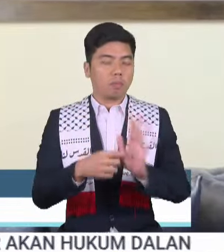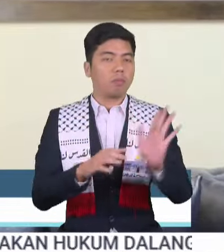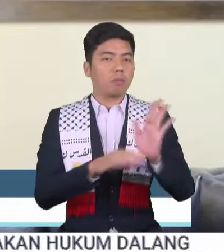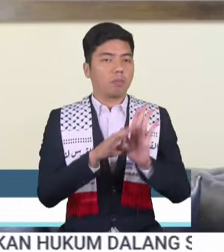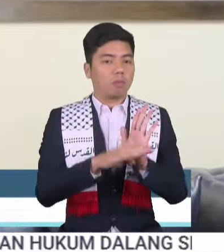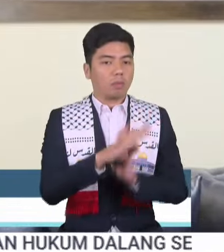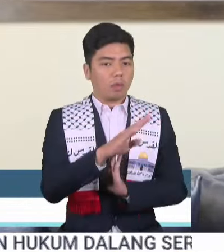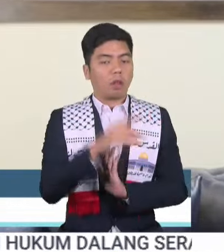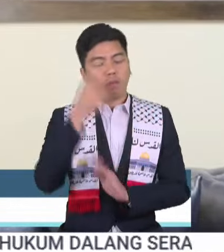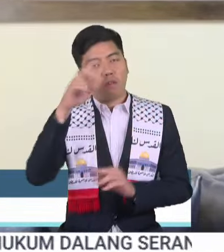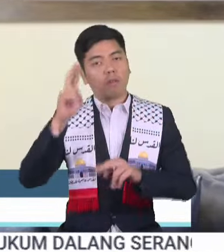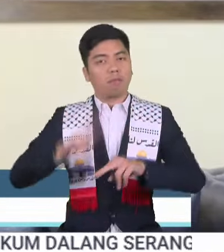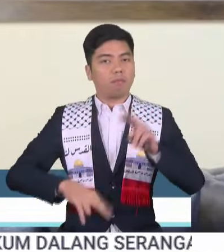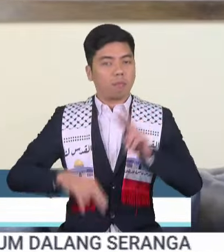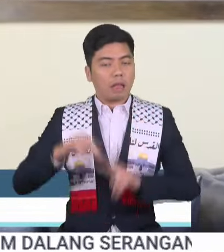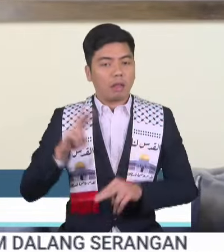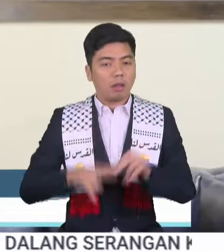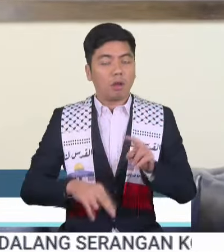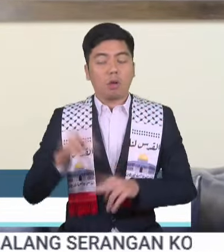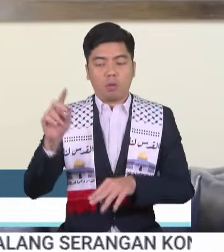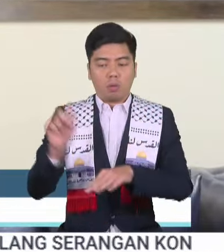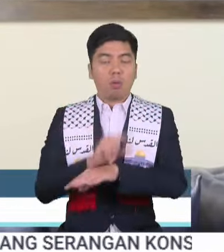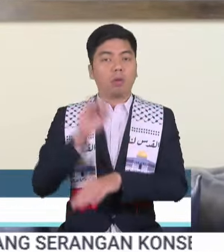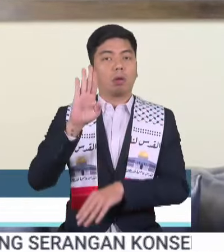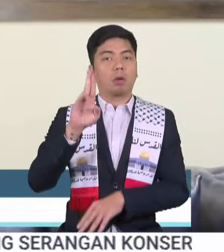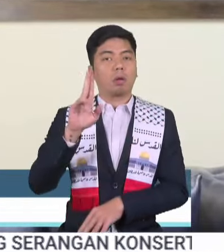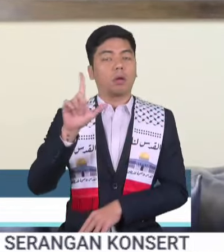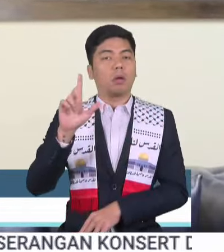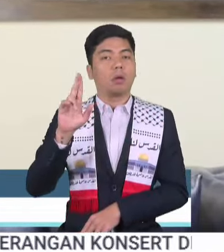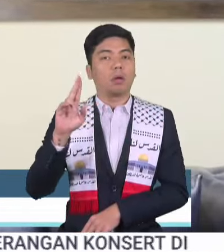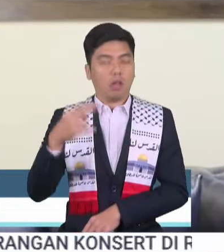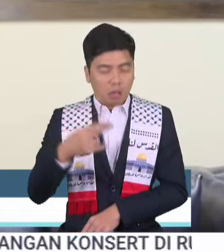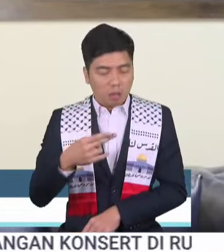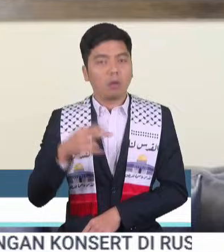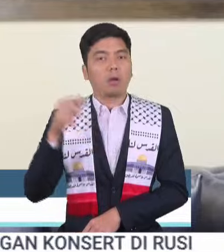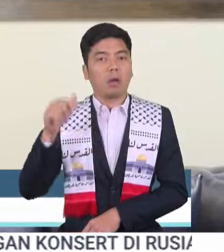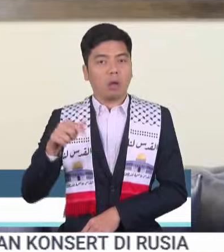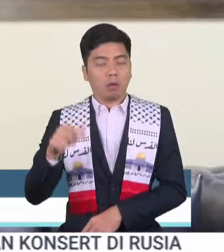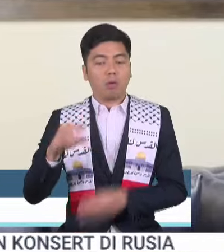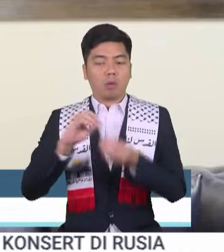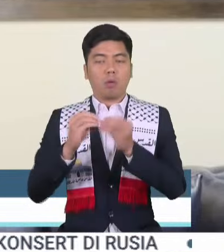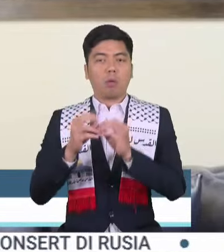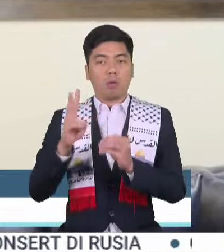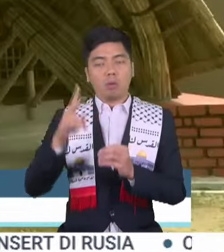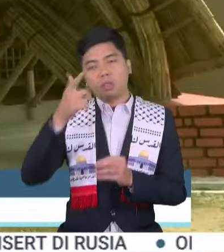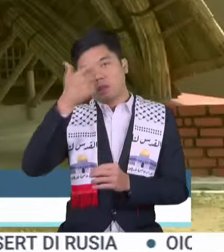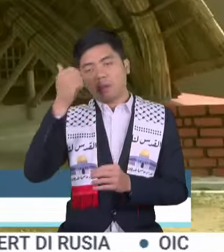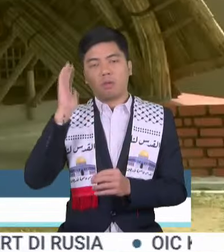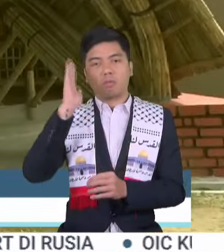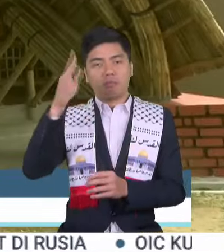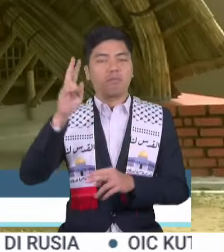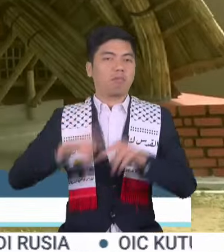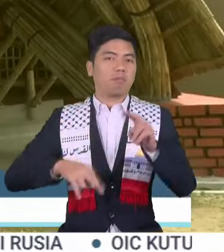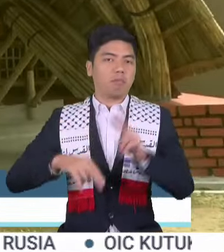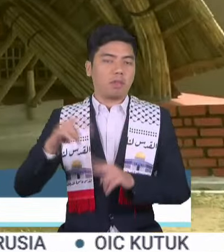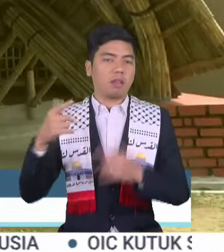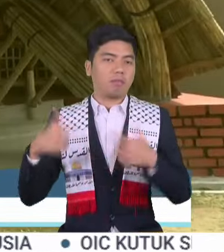kepada industri pembinaan untuk menggunakan buluh sebagai alternatif bahan binaan pada masa depan.